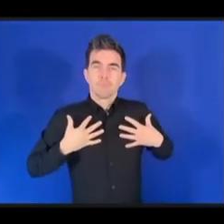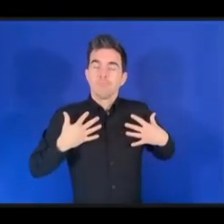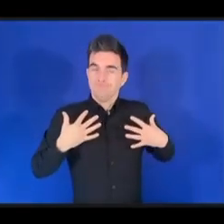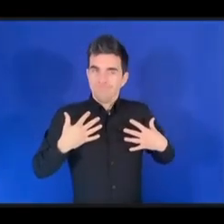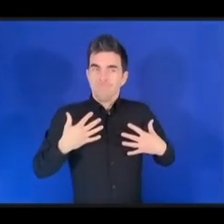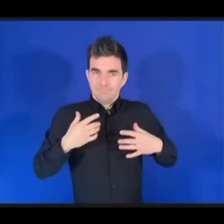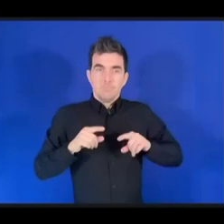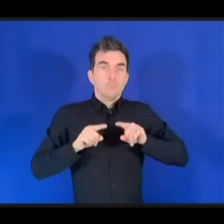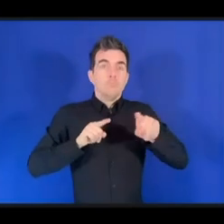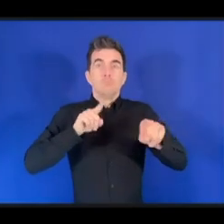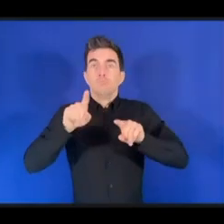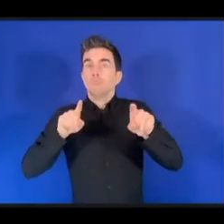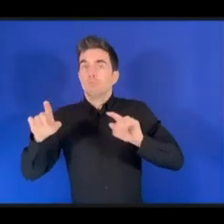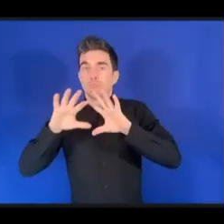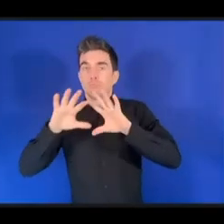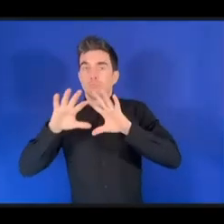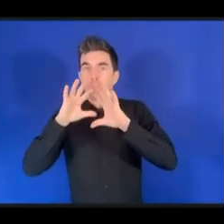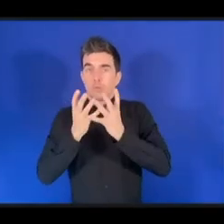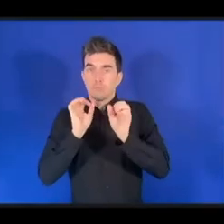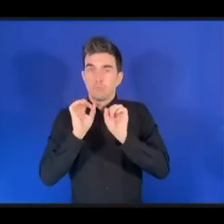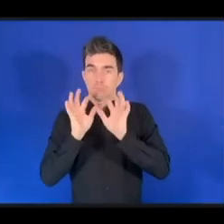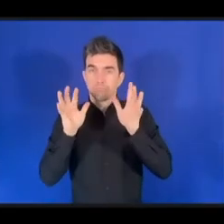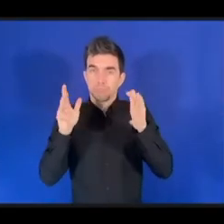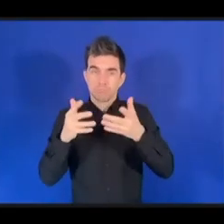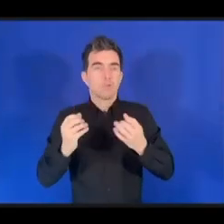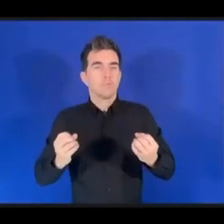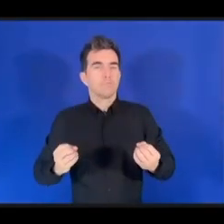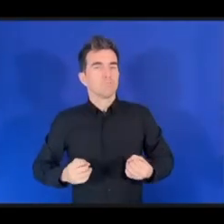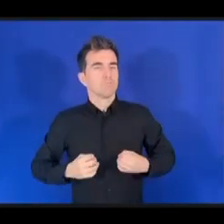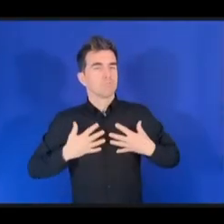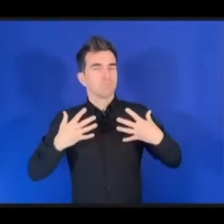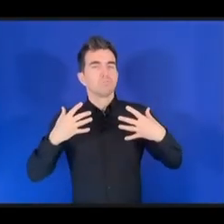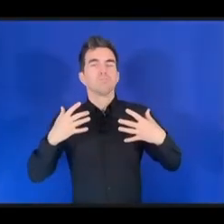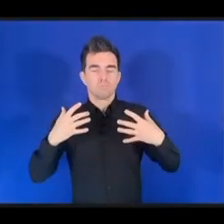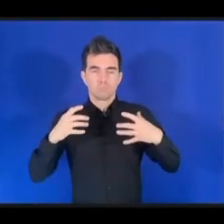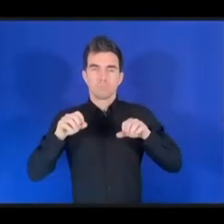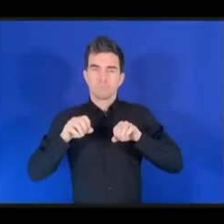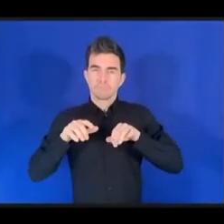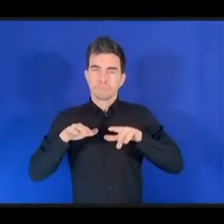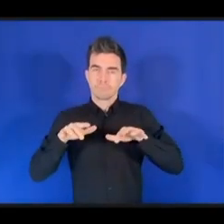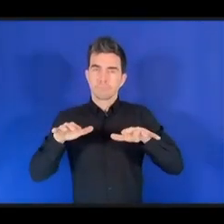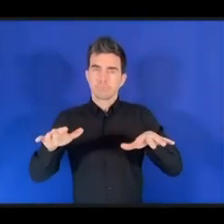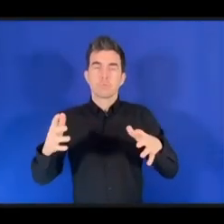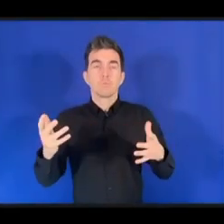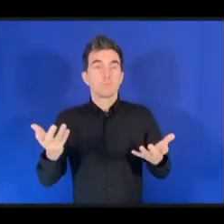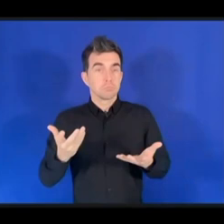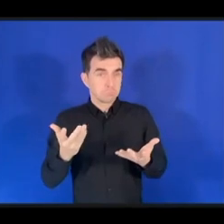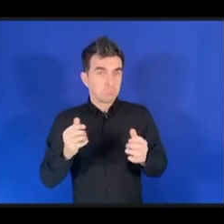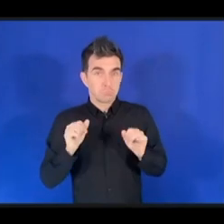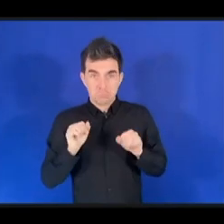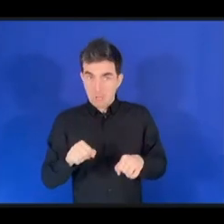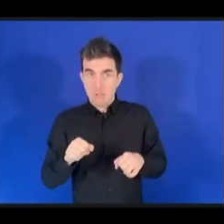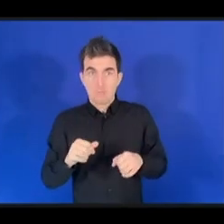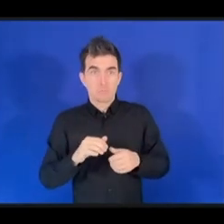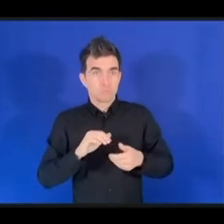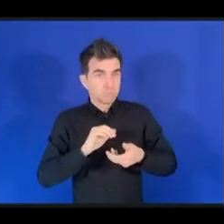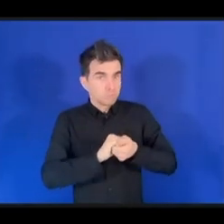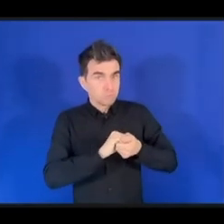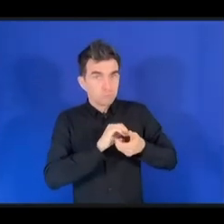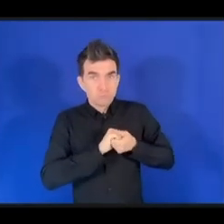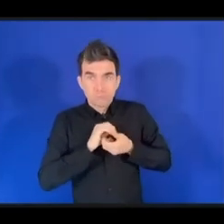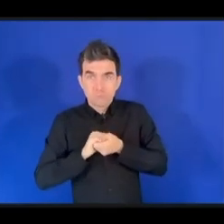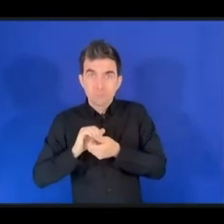あみませんインターネットは我々の日々の生活経済社会活動に不可欠な